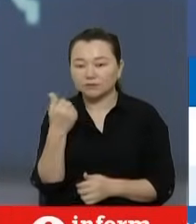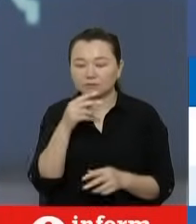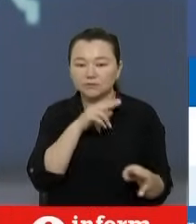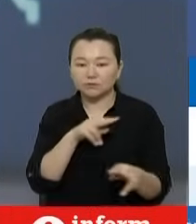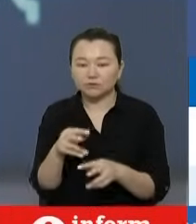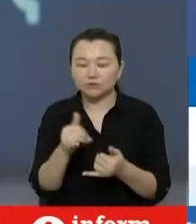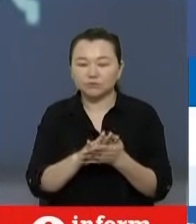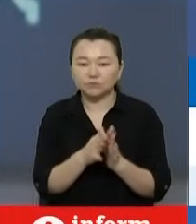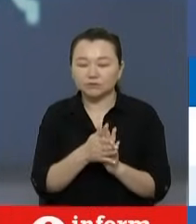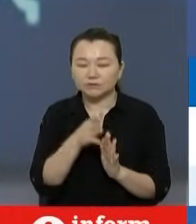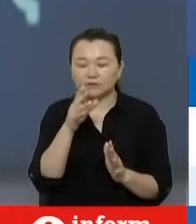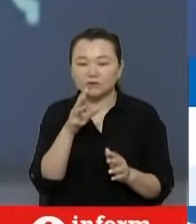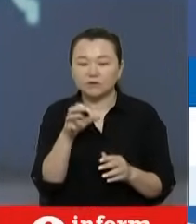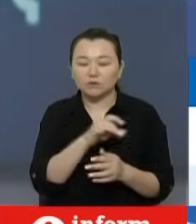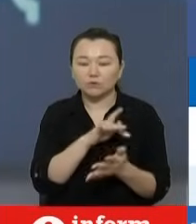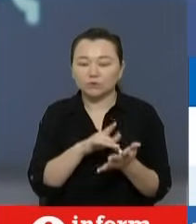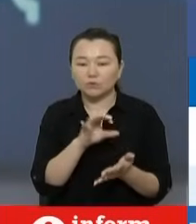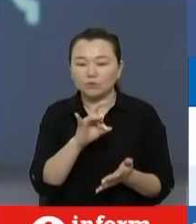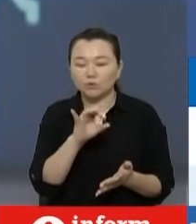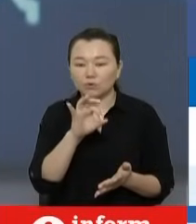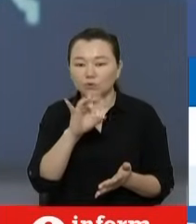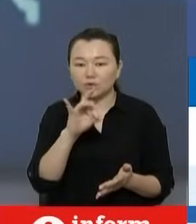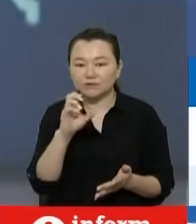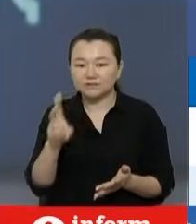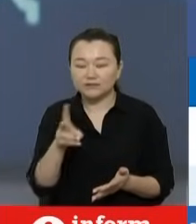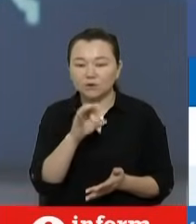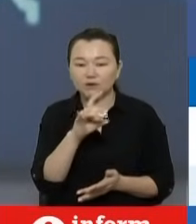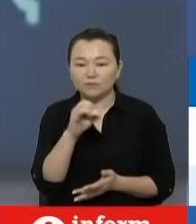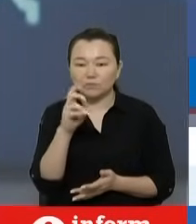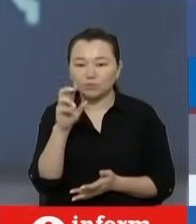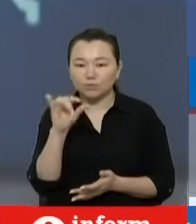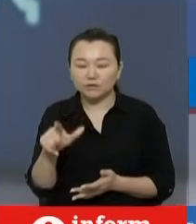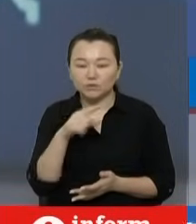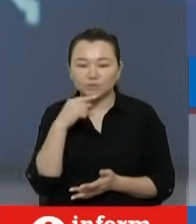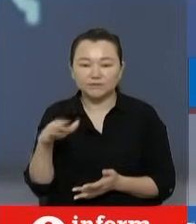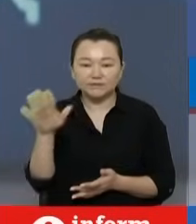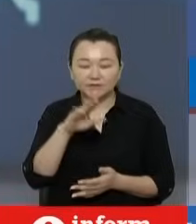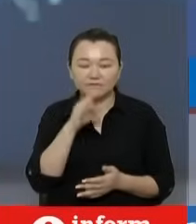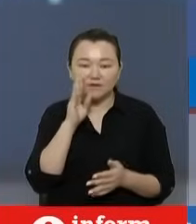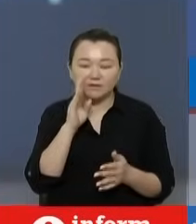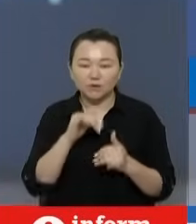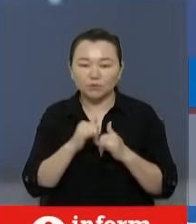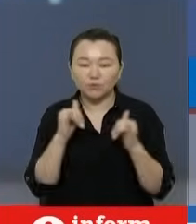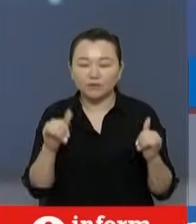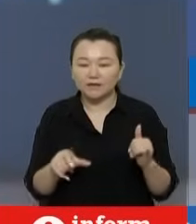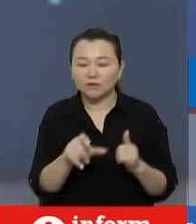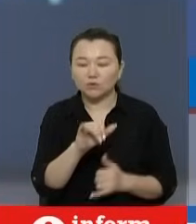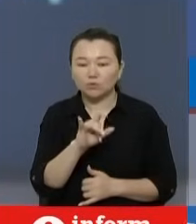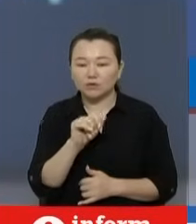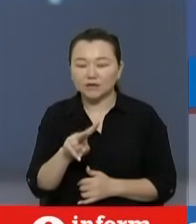находится ситуация прорыва в городе Орск Оренбургской области Российской Федерации и подъем уровня воды реки Урал на